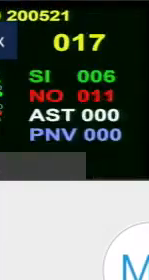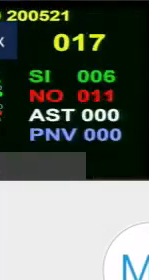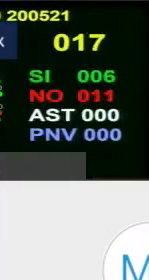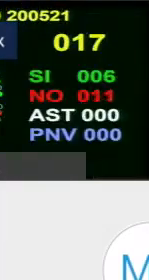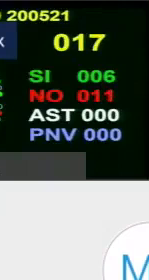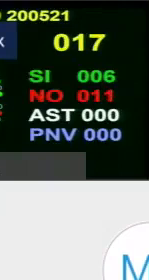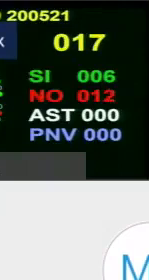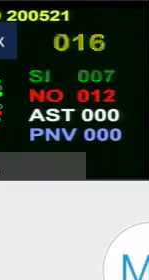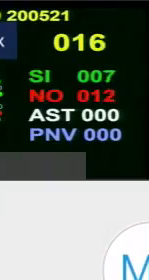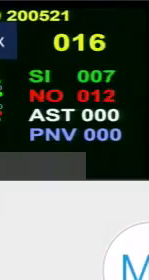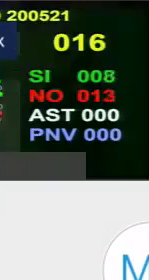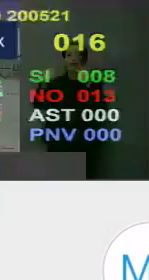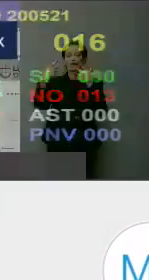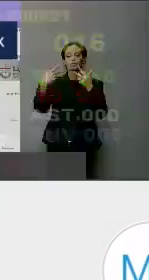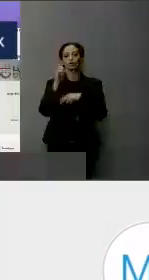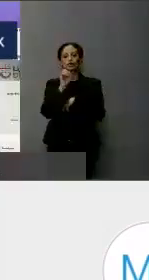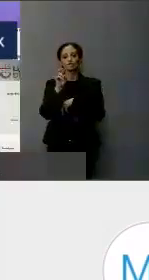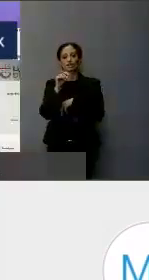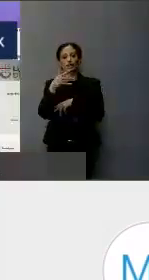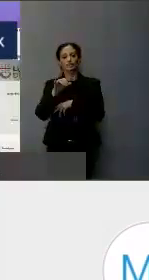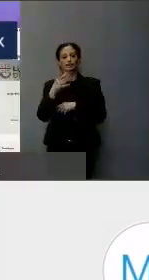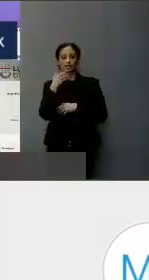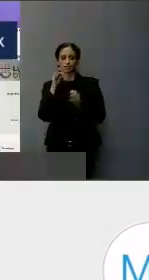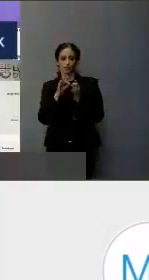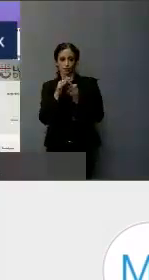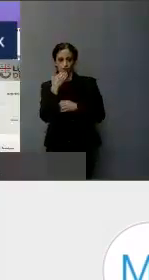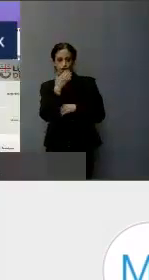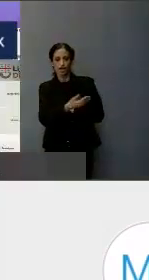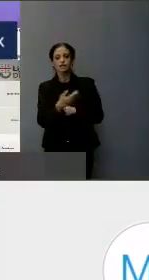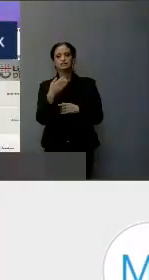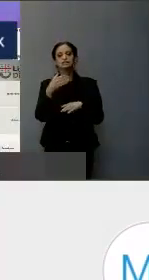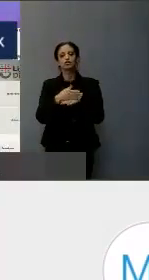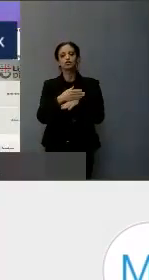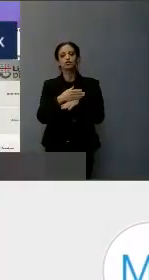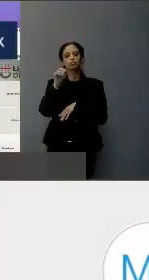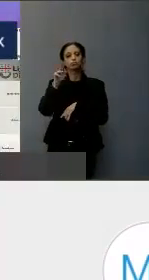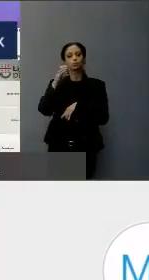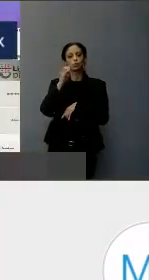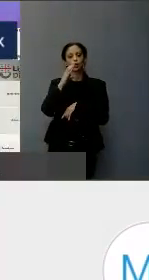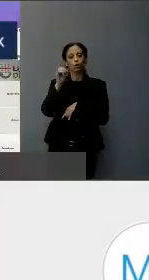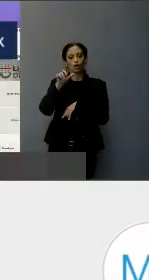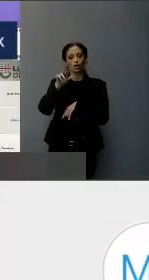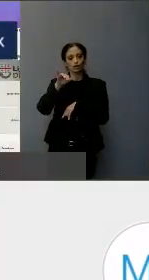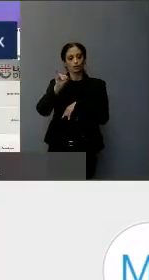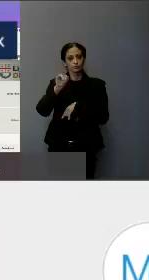da remoto su 104 grazie consigliera bruccoleri